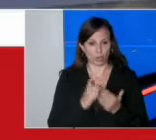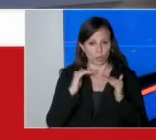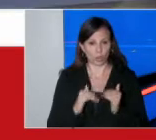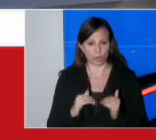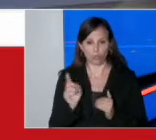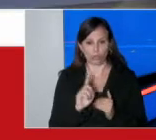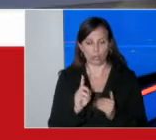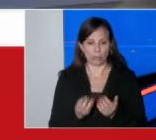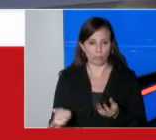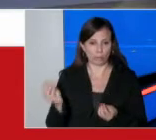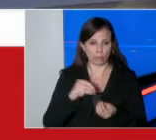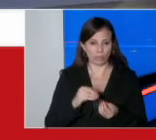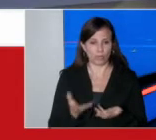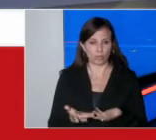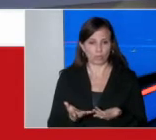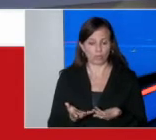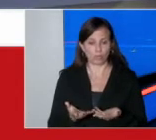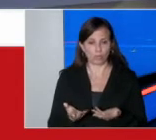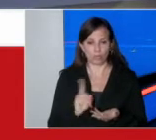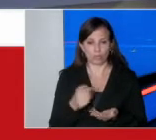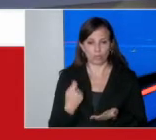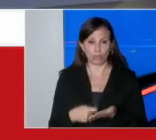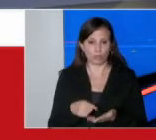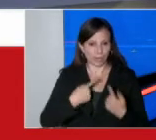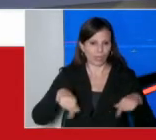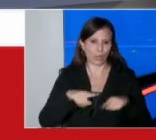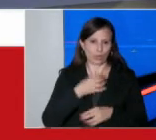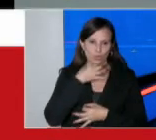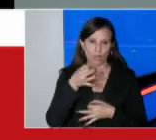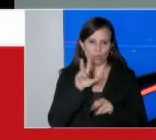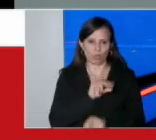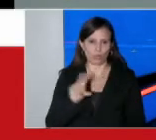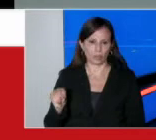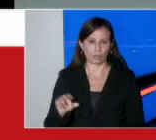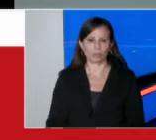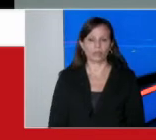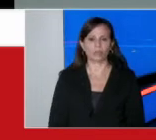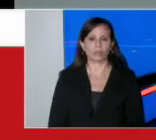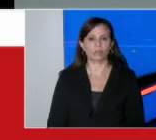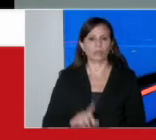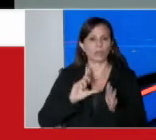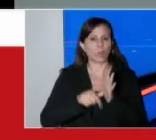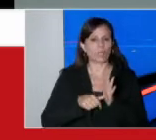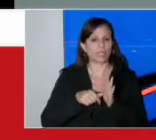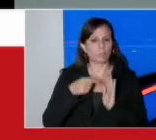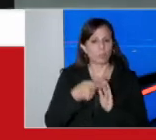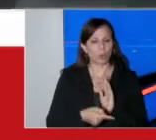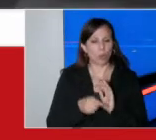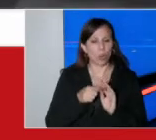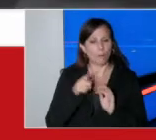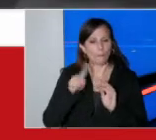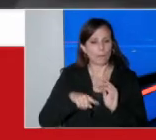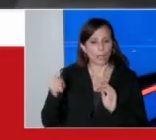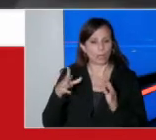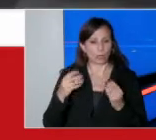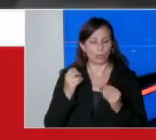להגיע? השאלה שלך מצוינת, ואנחנו שואלים את אותה שאלה. הולכים לגזול כאן מיליונים רבים שמשלמים